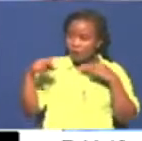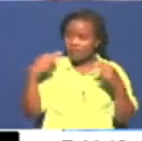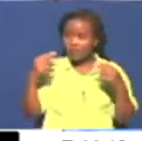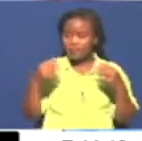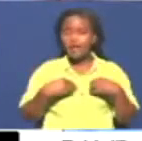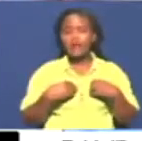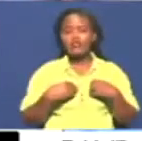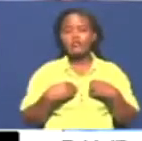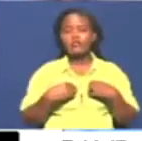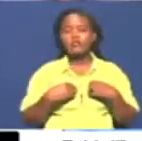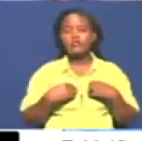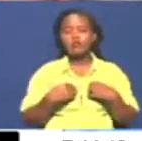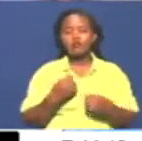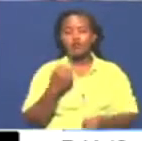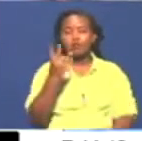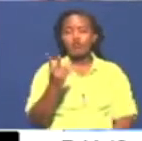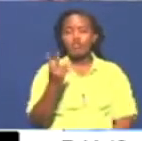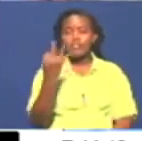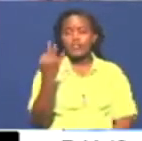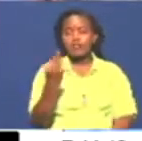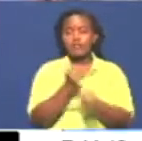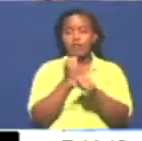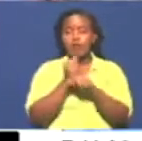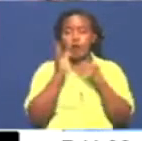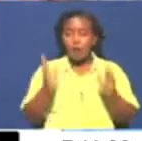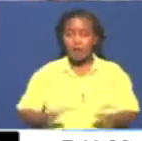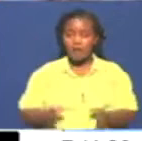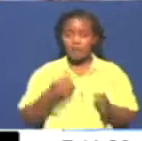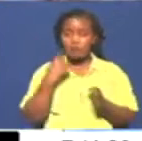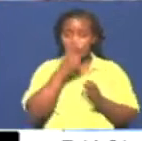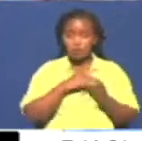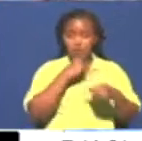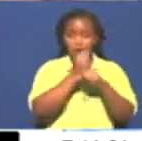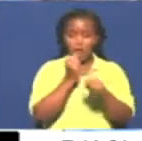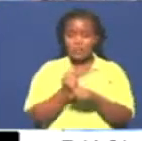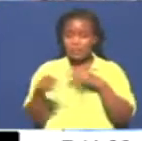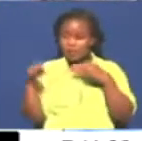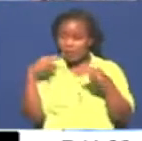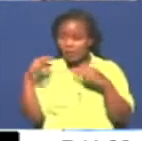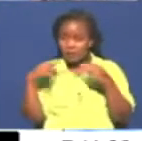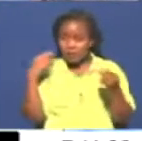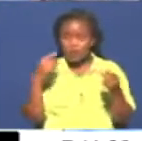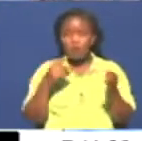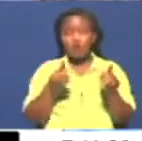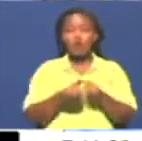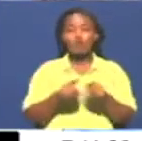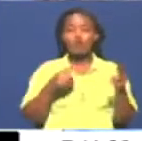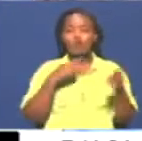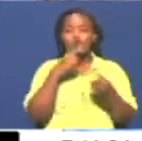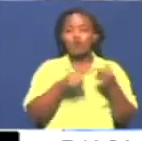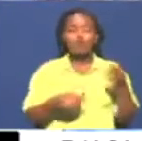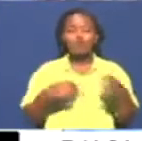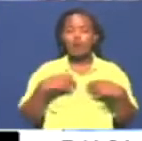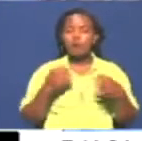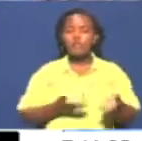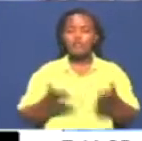43 ambao walikuwa wanafanya kwa ile hoteli, na kwamba wawili wamepelekwa hospitali, kwa